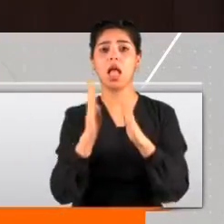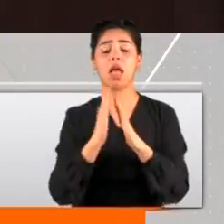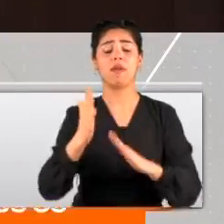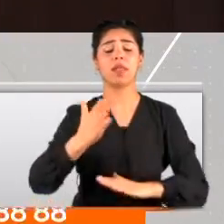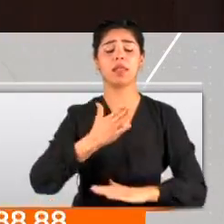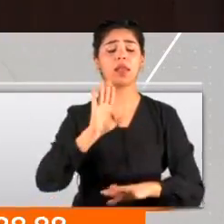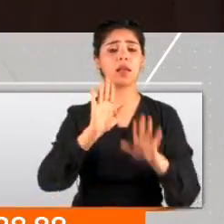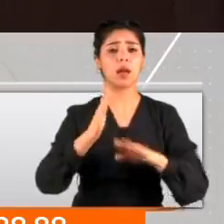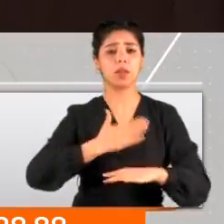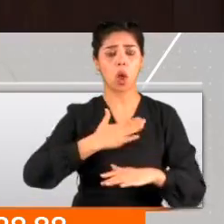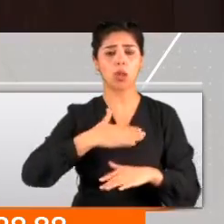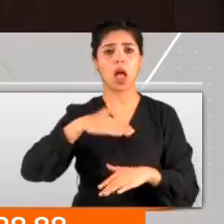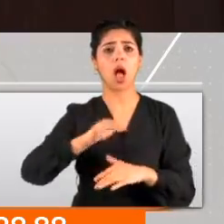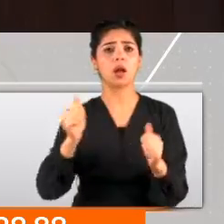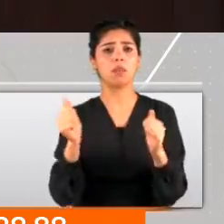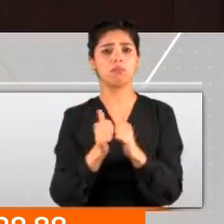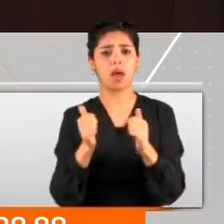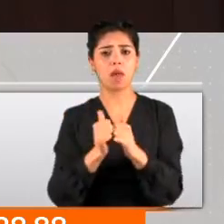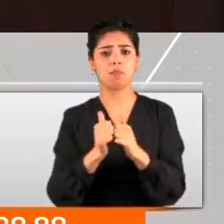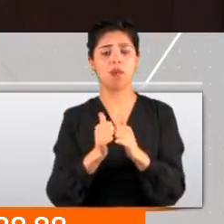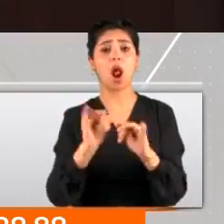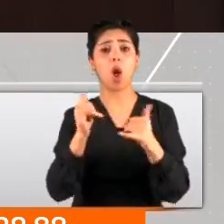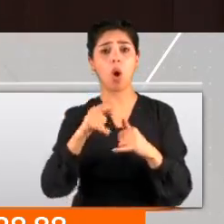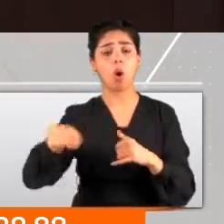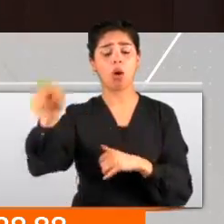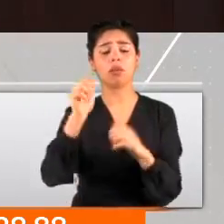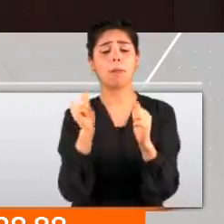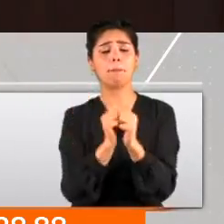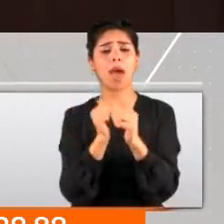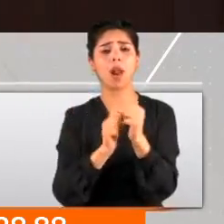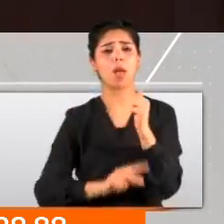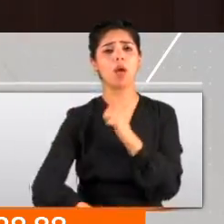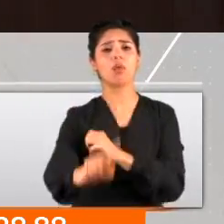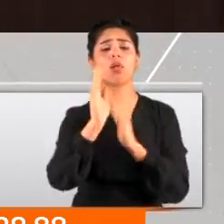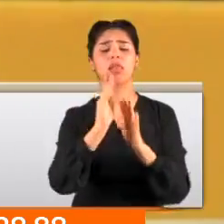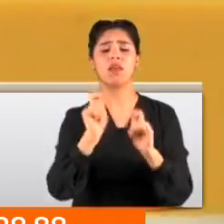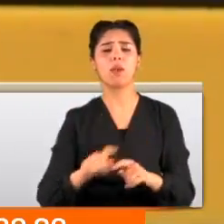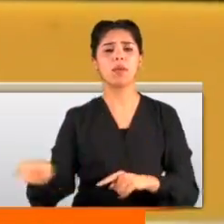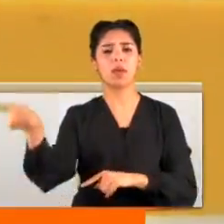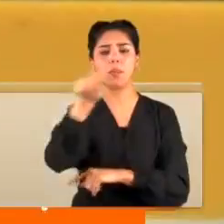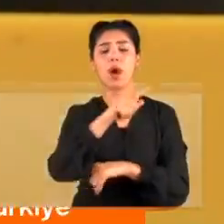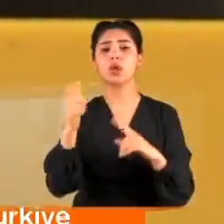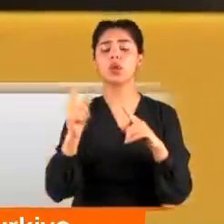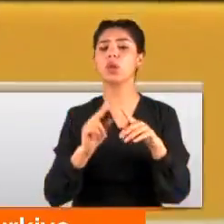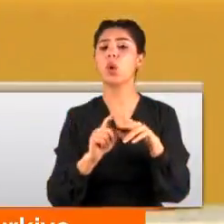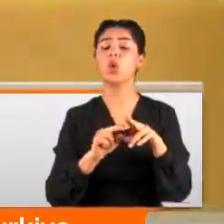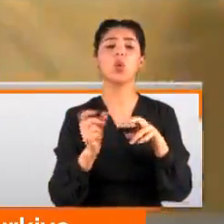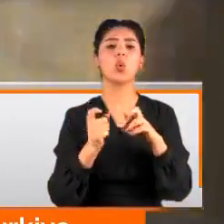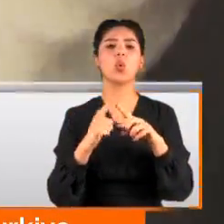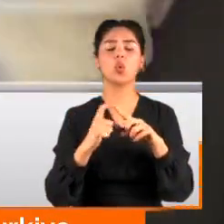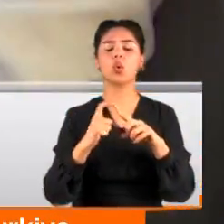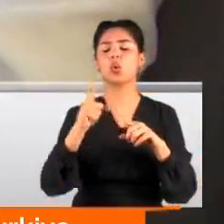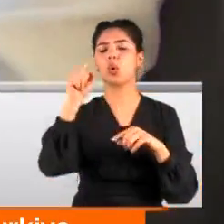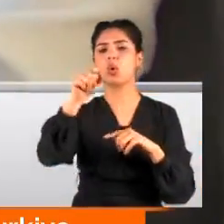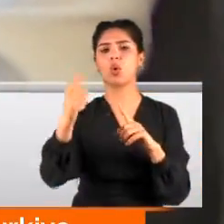kapısındaki ayakkabılarla oynayanlarla beraber yola yürürsünüz. Kur korumalı mevduat sisteminin amacını